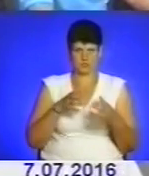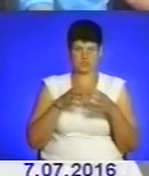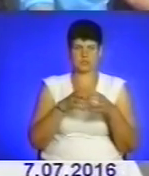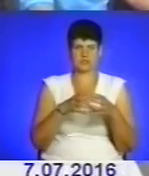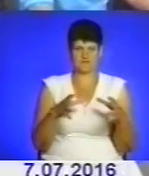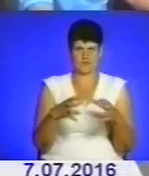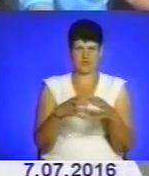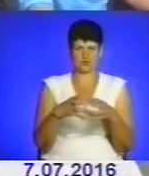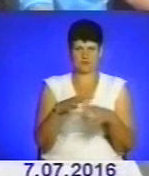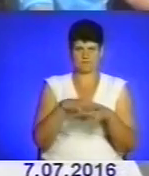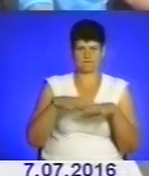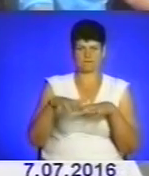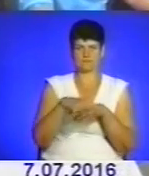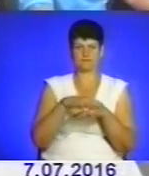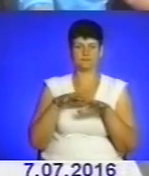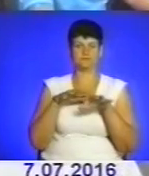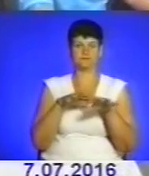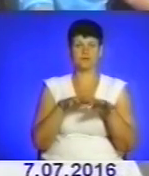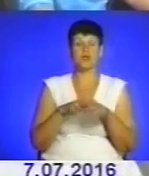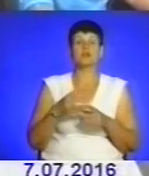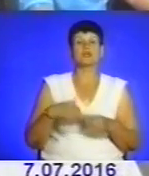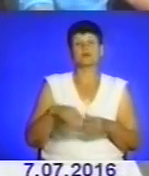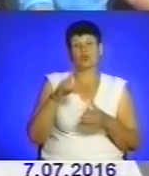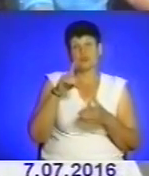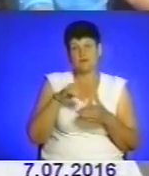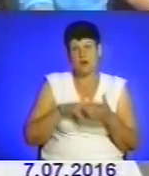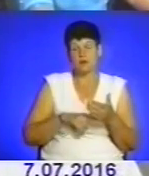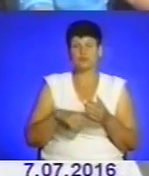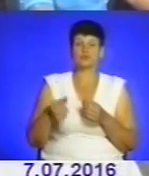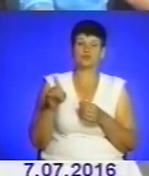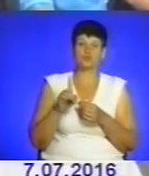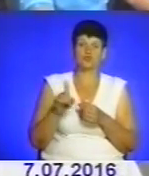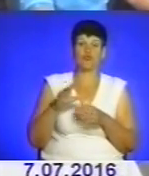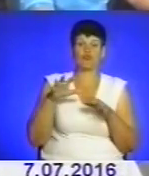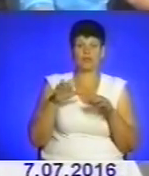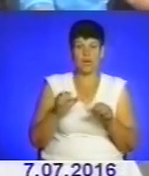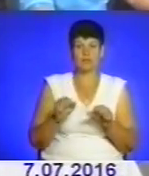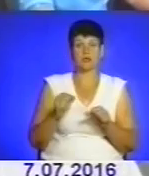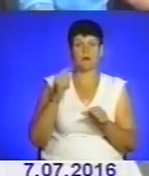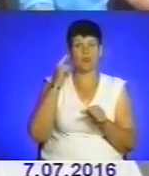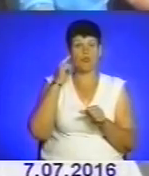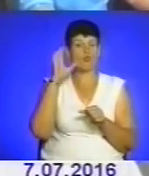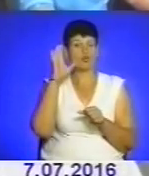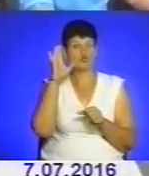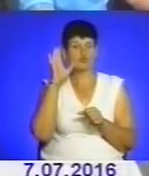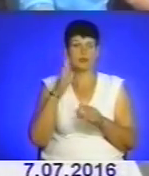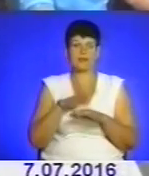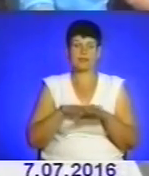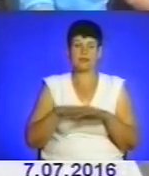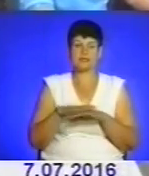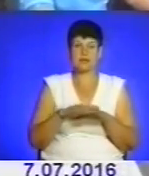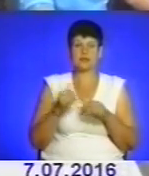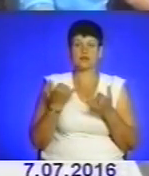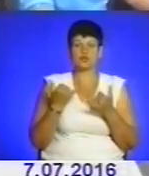в єдності і в масовості. Ну що ж, будемо сподіватися, що все-таки влада дослухається населення, яке сьогодні